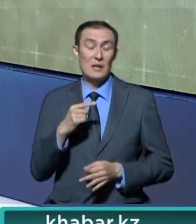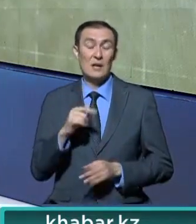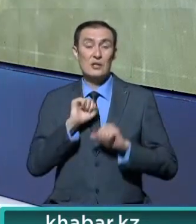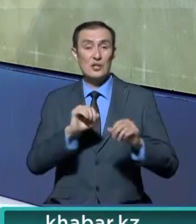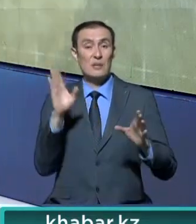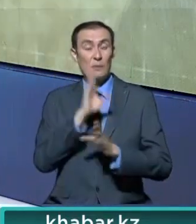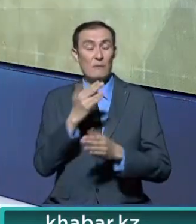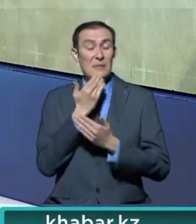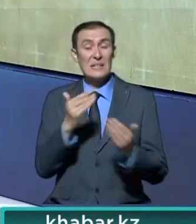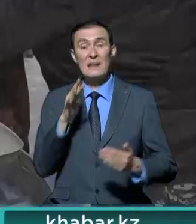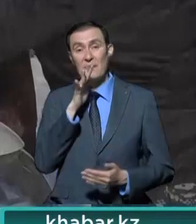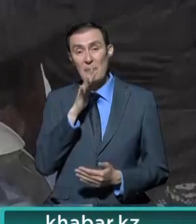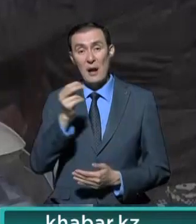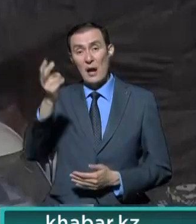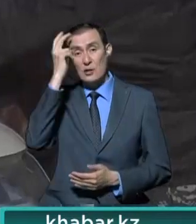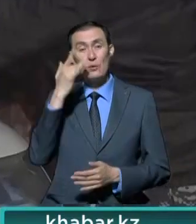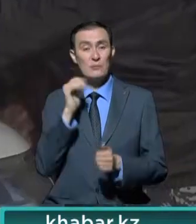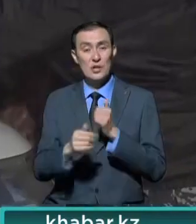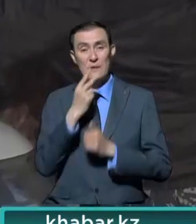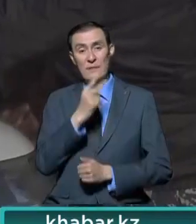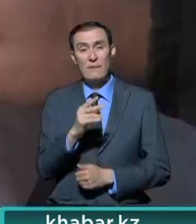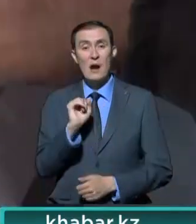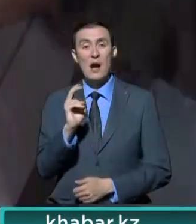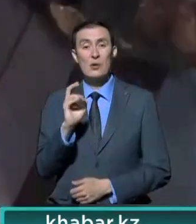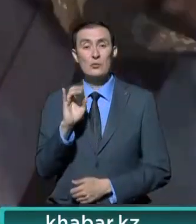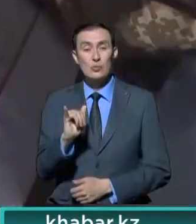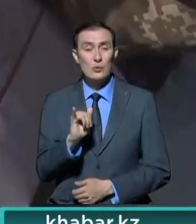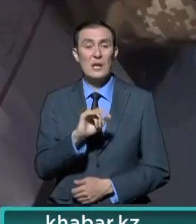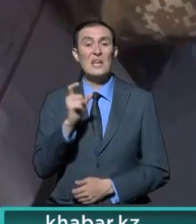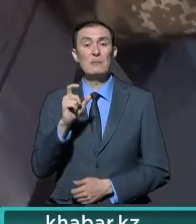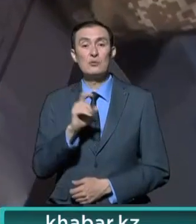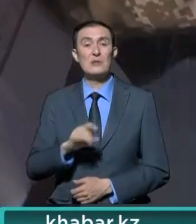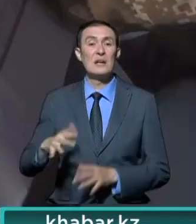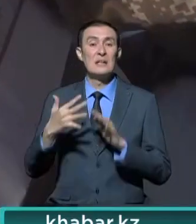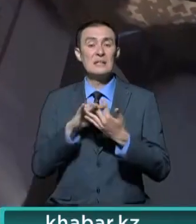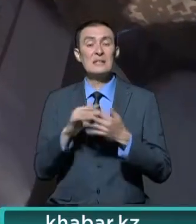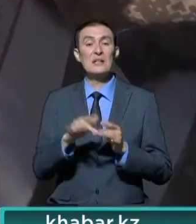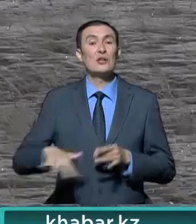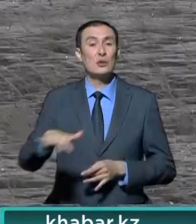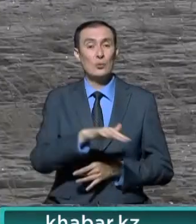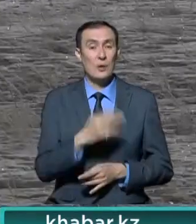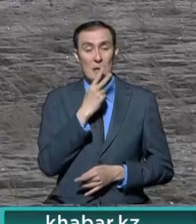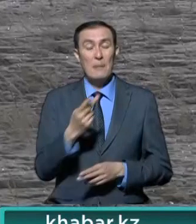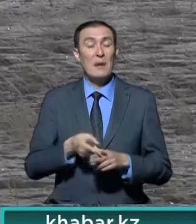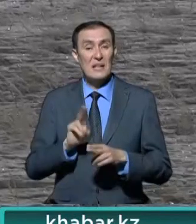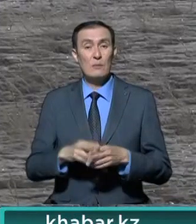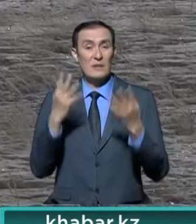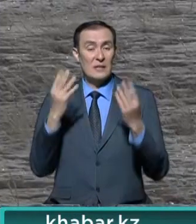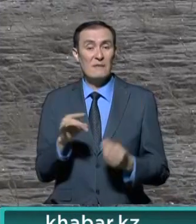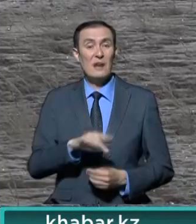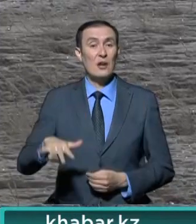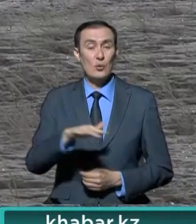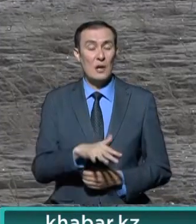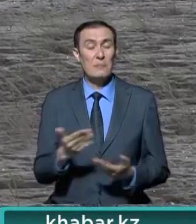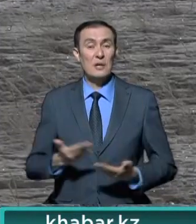природы. В последнее время степных антилоп все чаще наблюдают уже в Аксузской и Экибастузской сельских зонах. Поэтому в эти дни в районах,